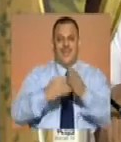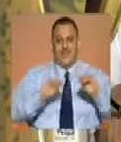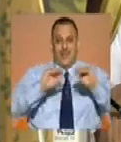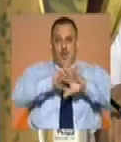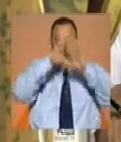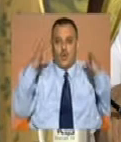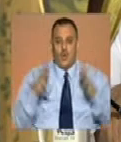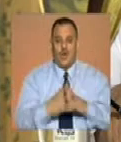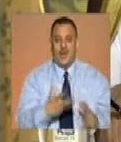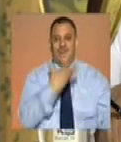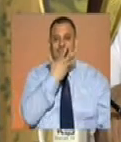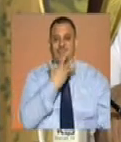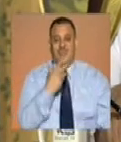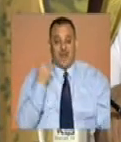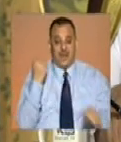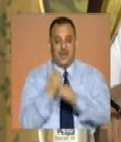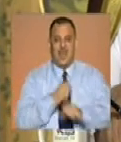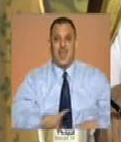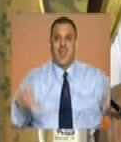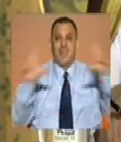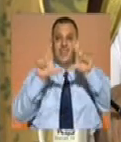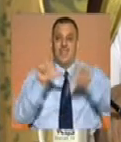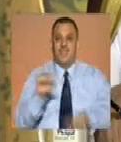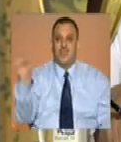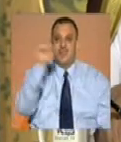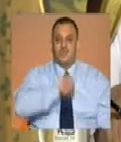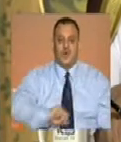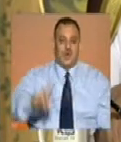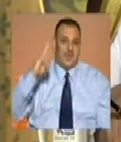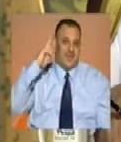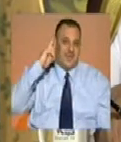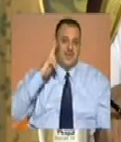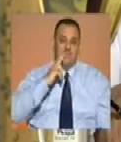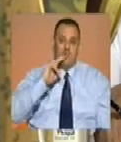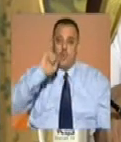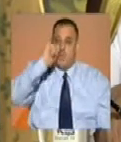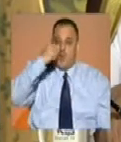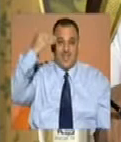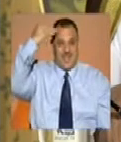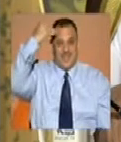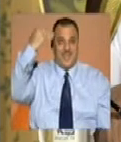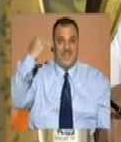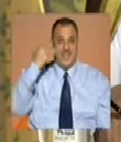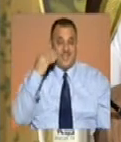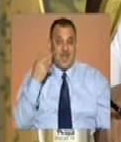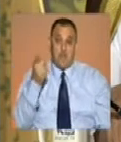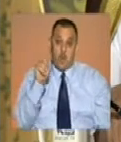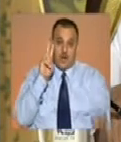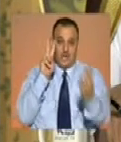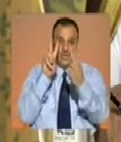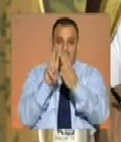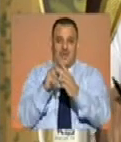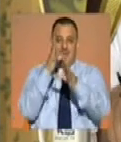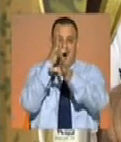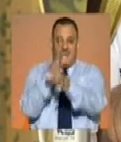الأستاذ صلاح عودة، ولجميع طاقم العمل في هذا البرنامج الذي أسهموا بنقله إليكم، ولكم الشكر والتقدير، وإلى لقاء